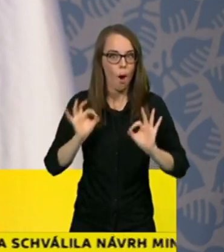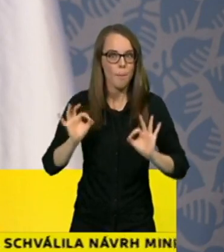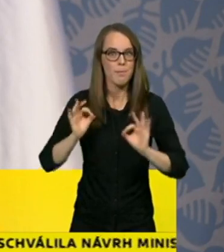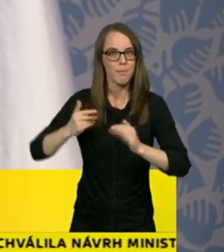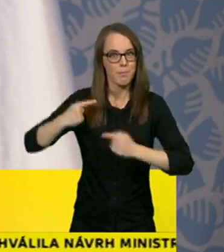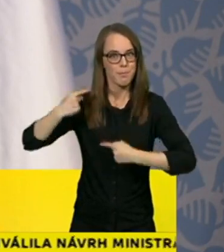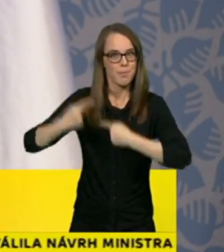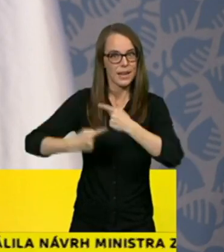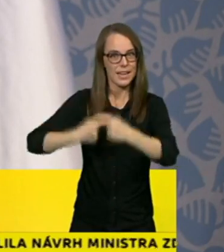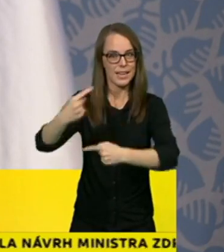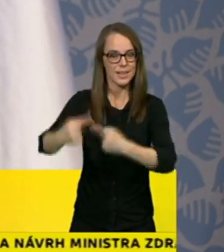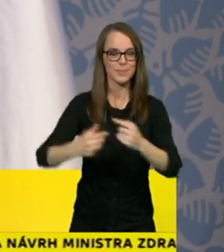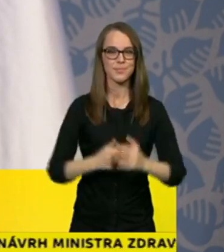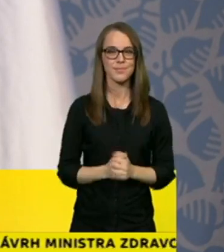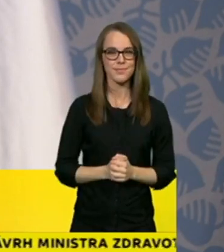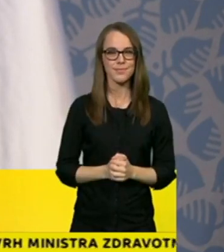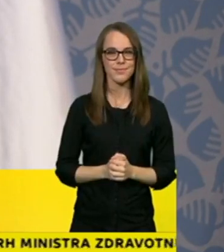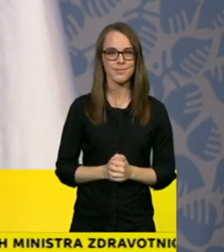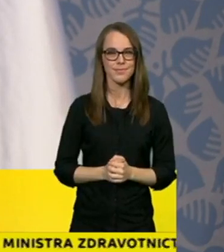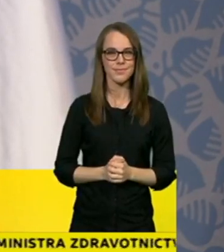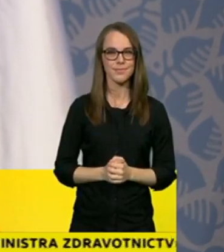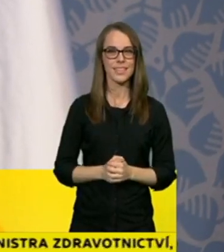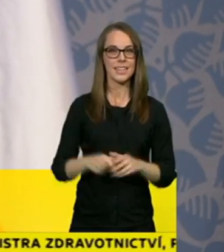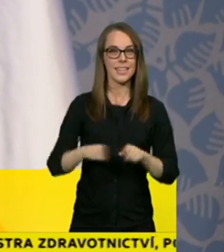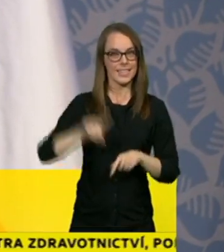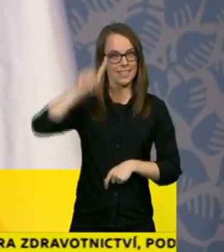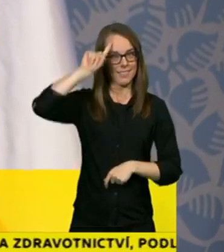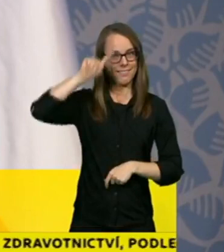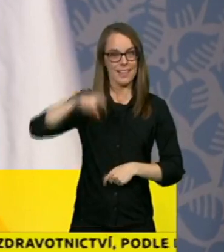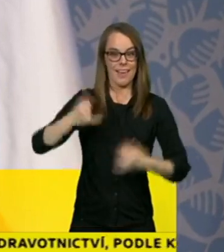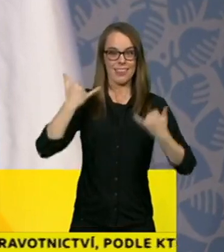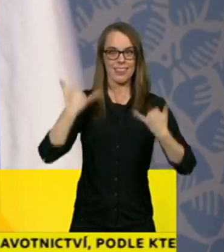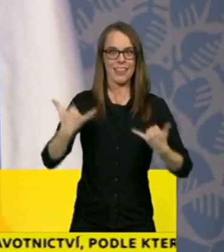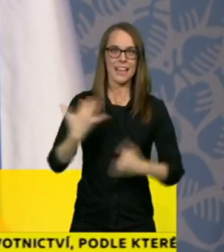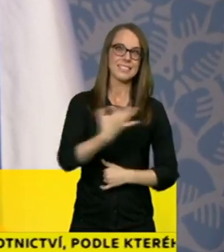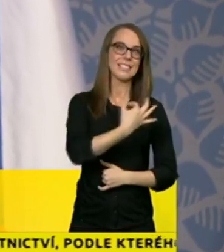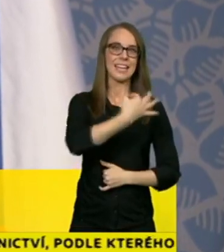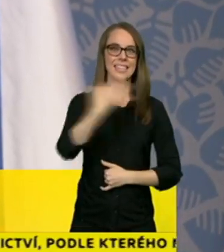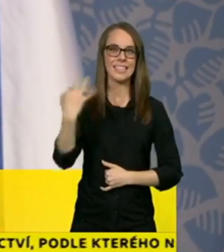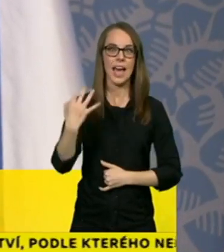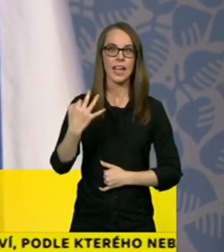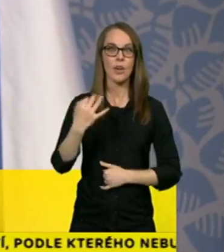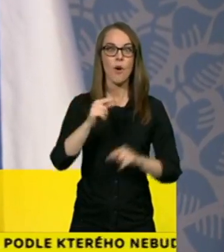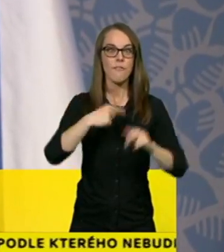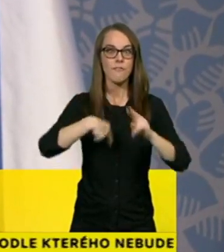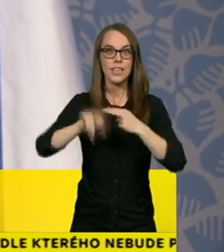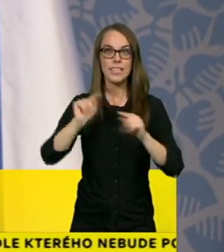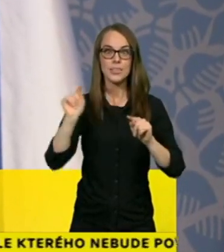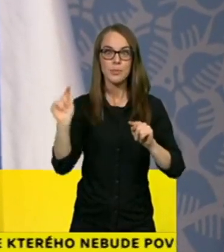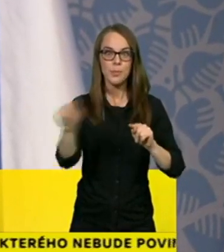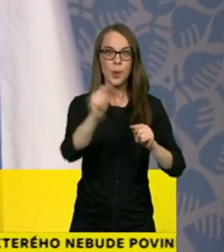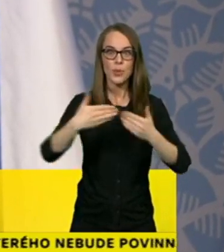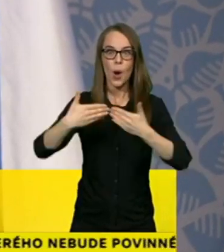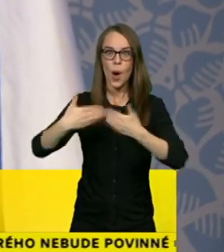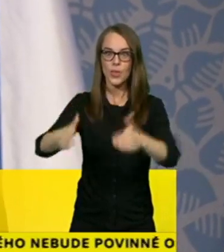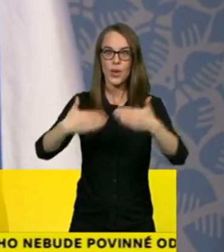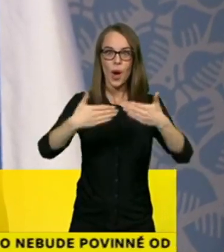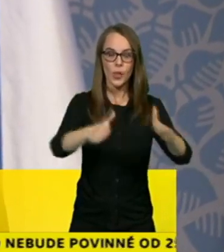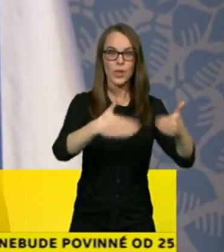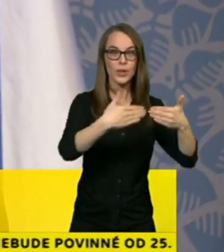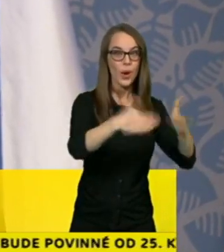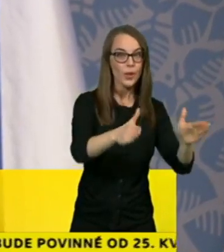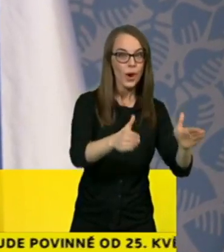větších rozvolnění, opatření, víte, že dnes je velmi masivní vlna rozvolňování. Uvidíme, jaký bude ten